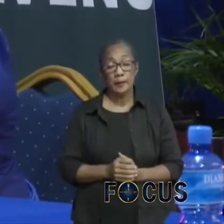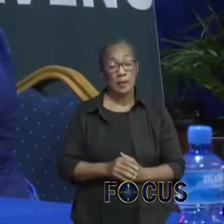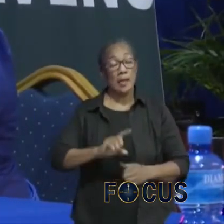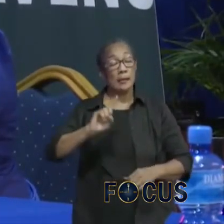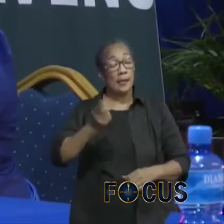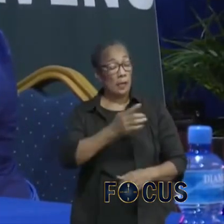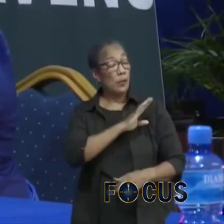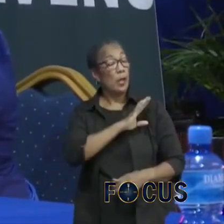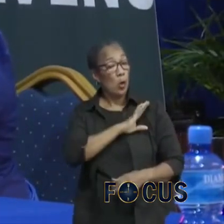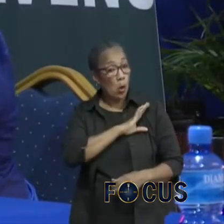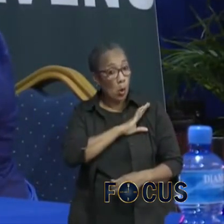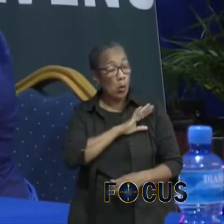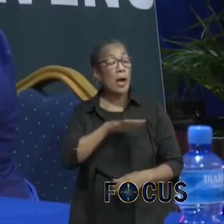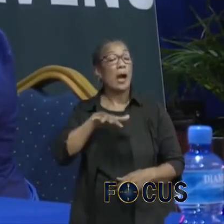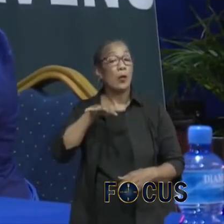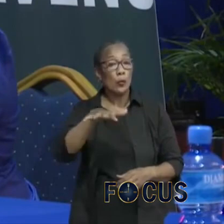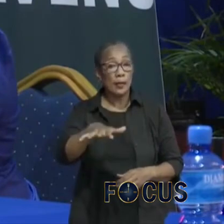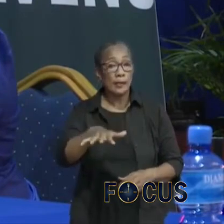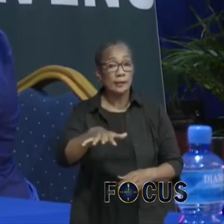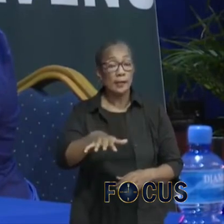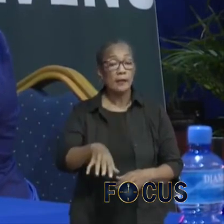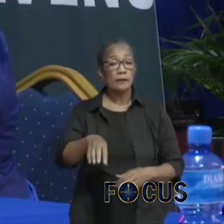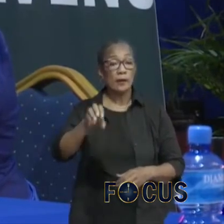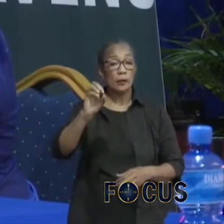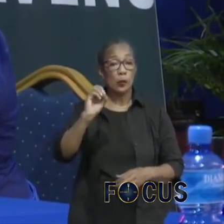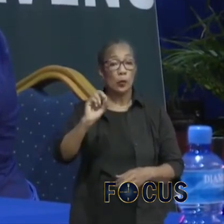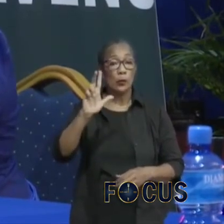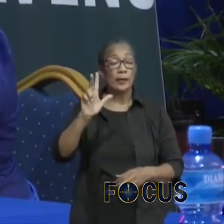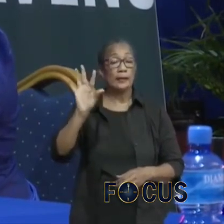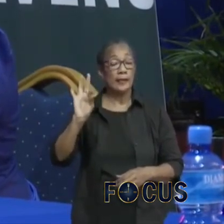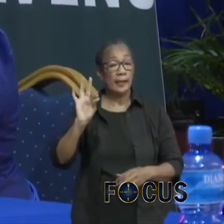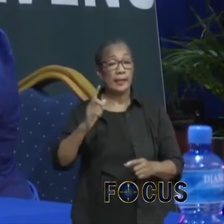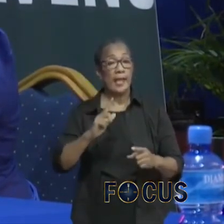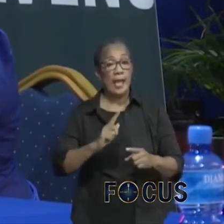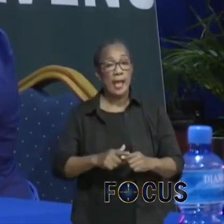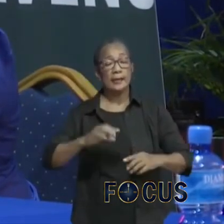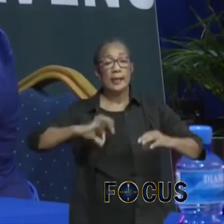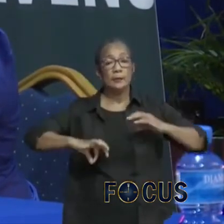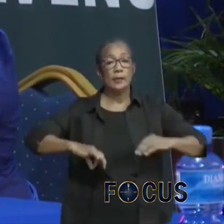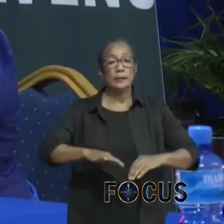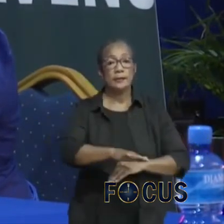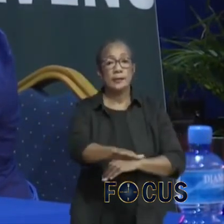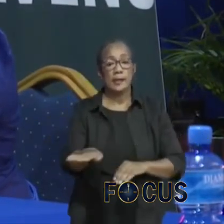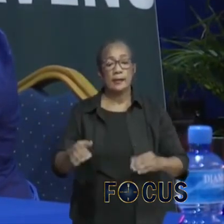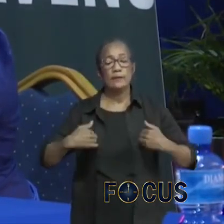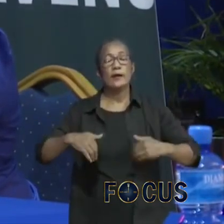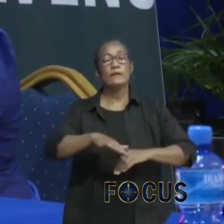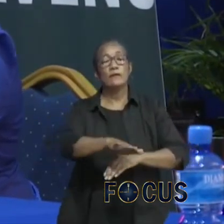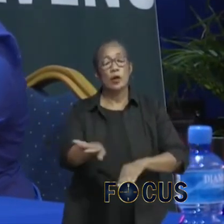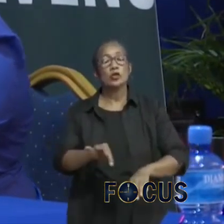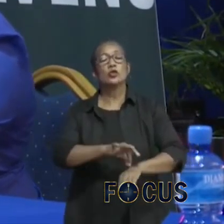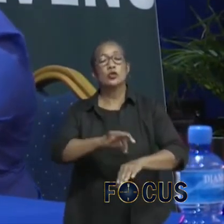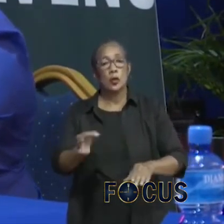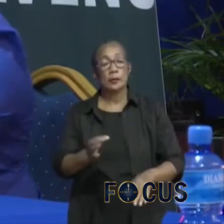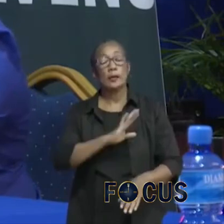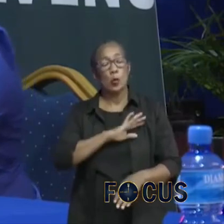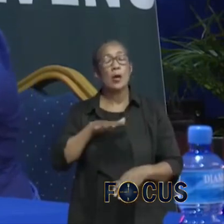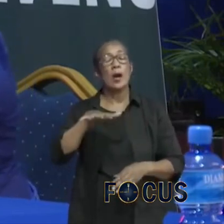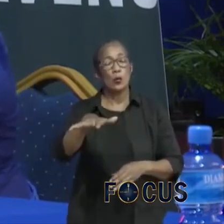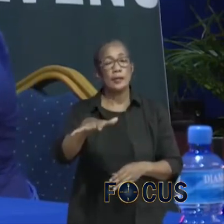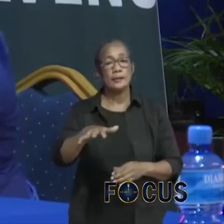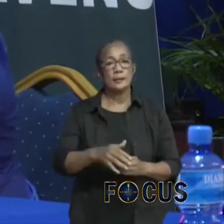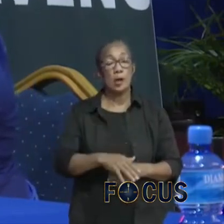Daarbij waren ook vertegenwoordigers van OWT en het ministerie van Volksgezondheid aanwezig. We